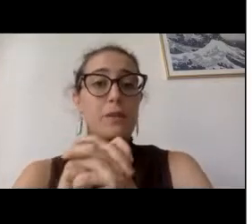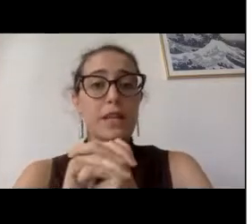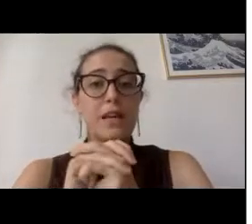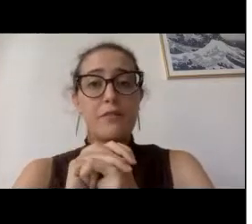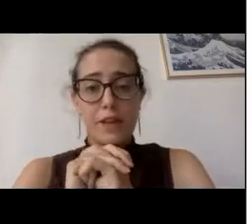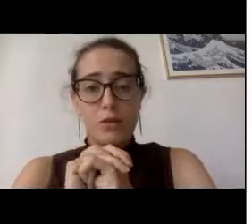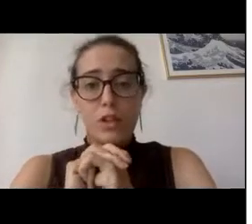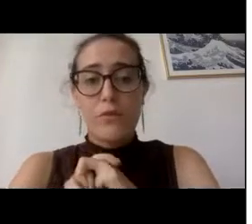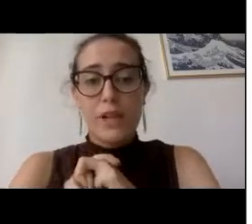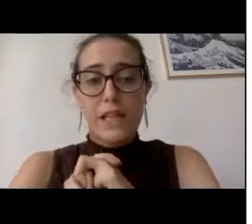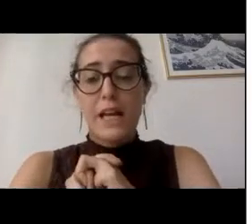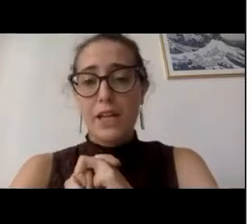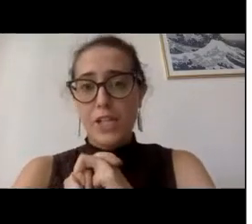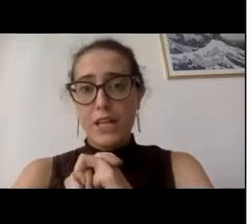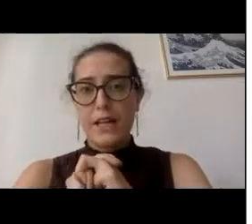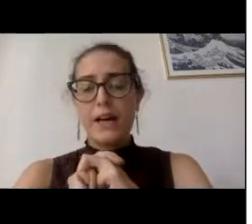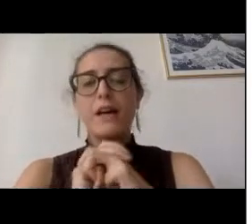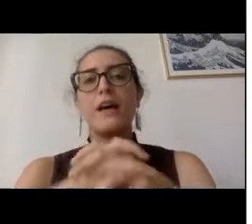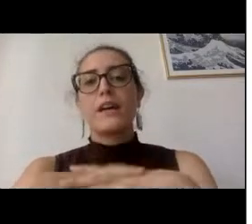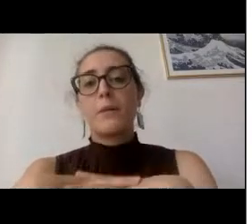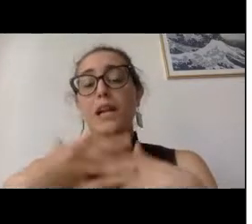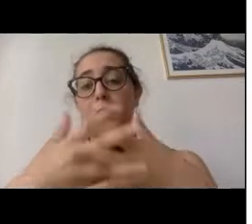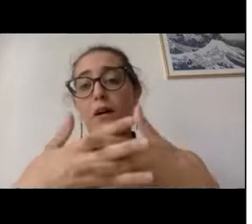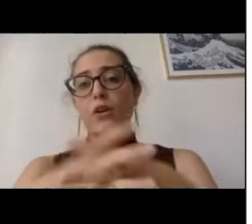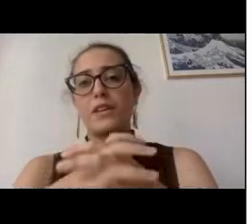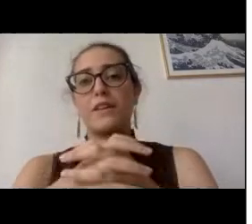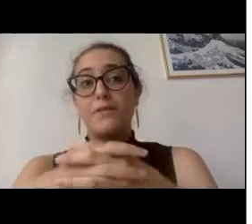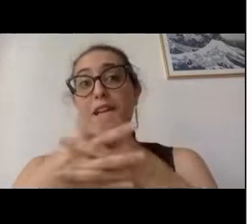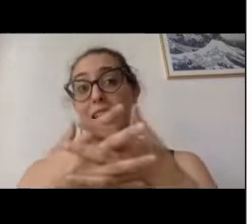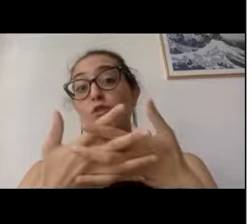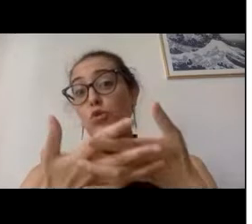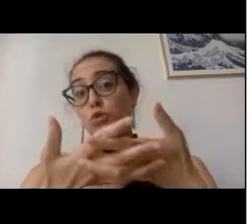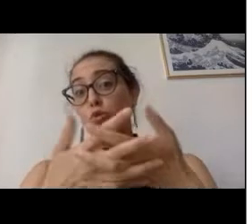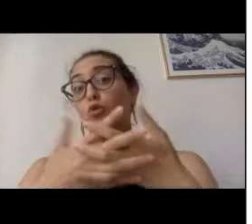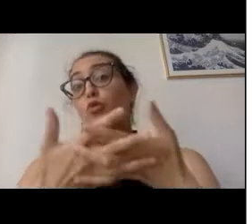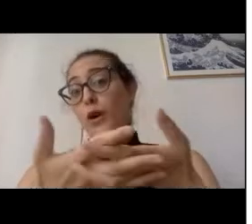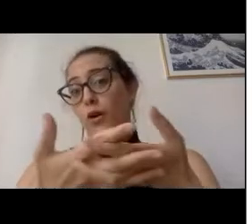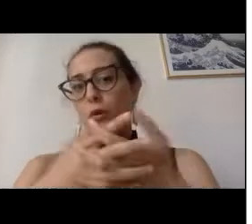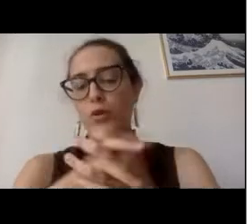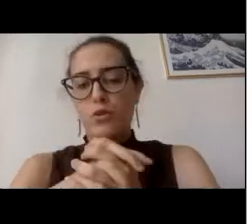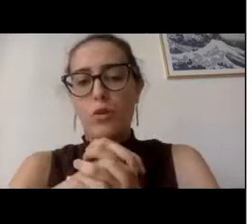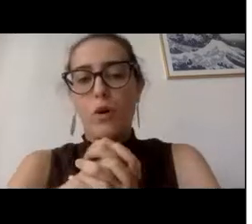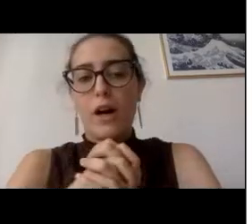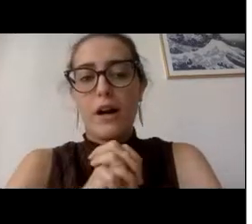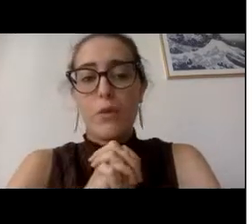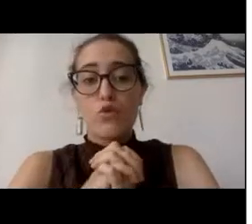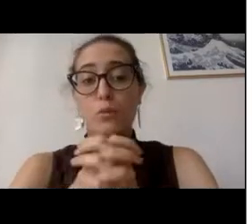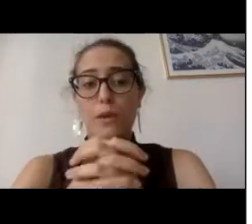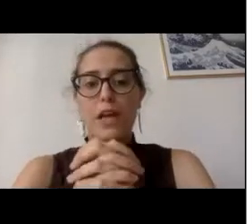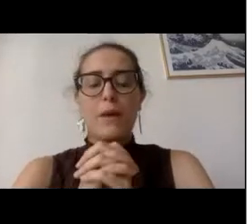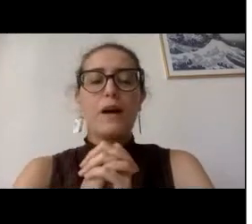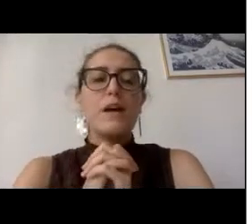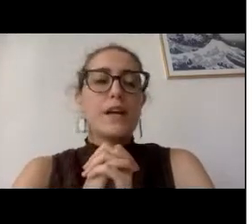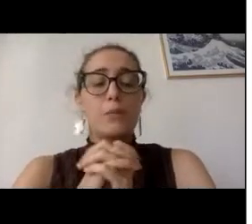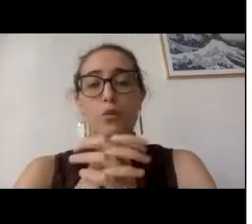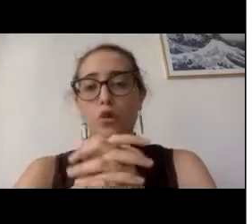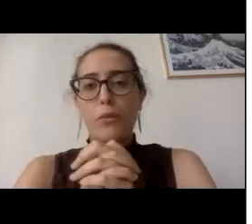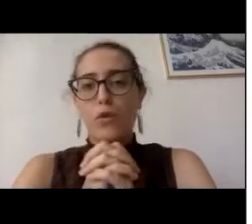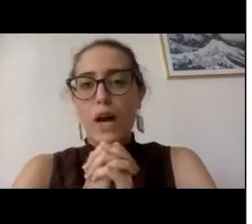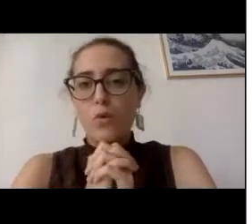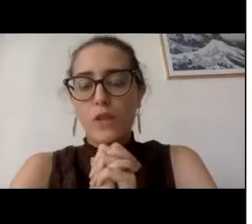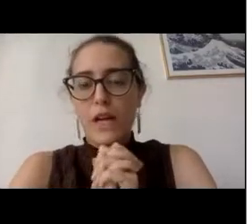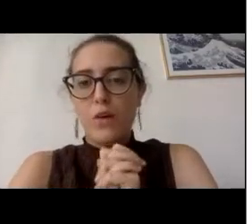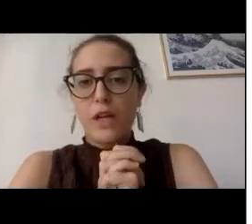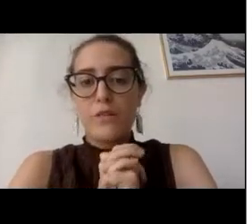specialmente per chi è affetto da povertà energetica che per la prima volta viene dato un numero a questo problema che